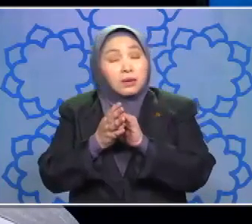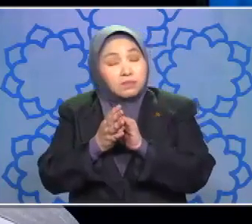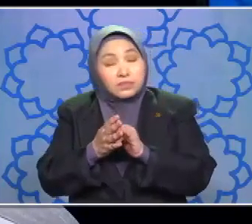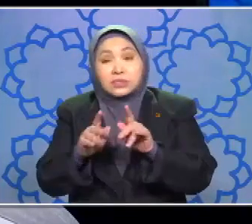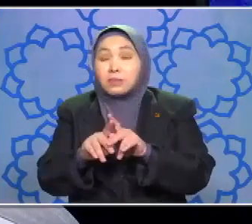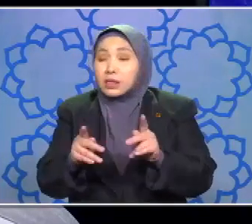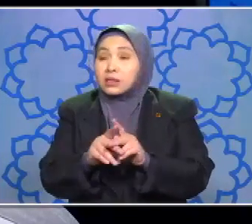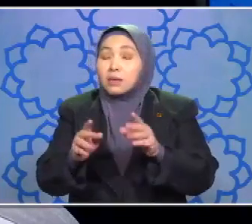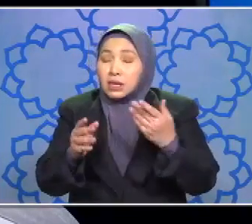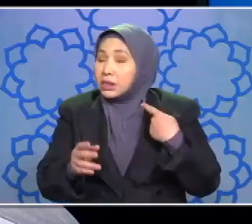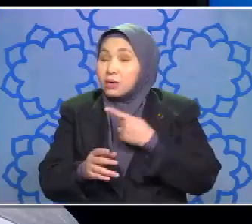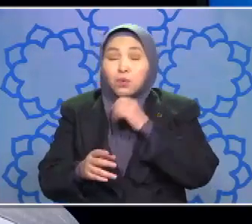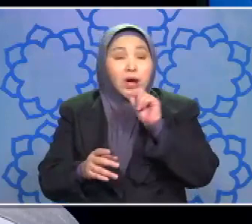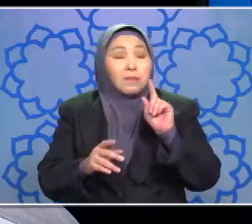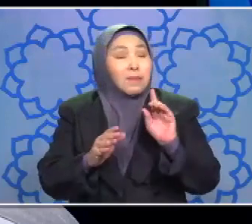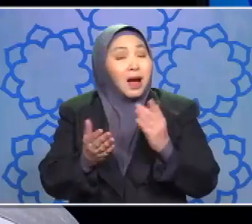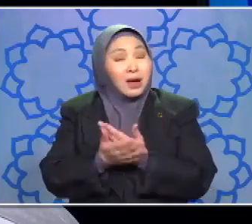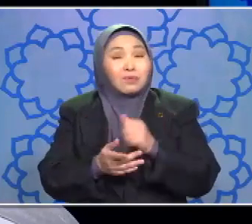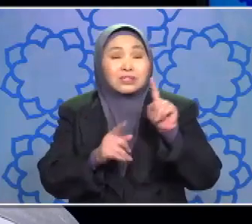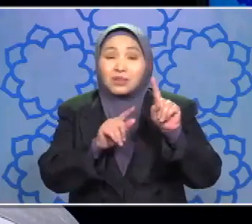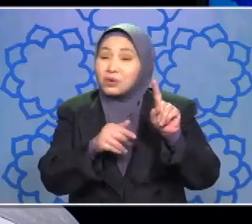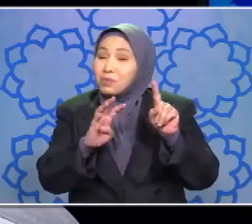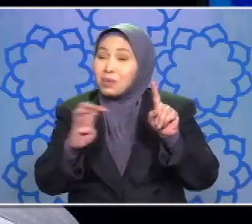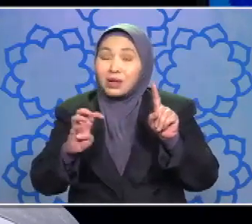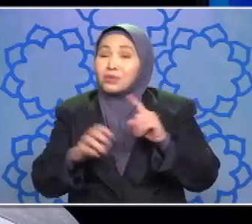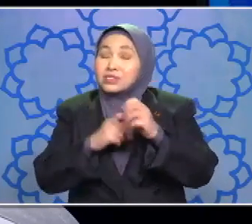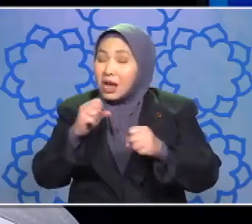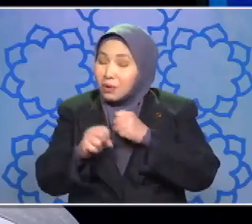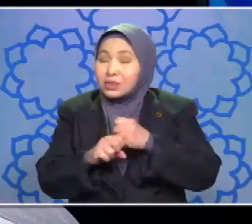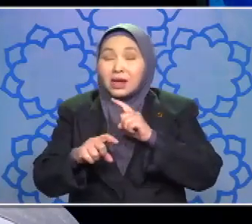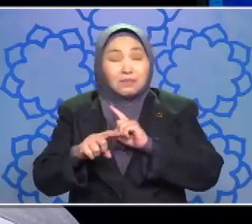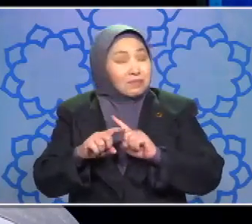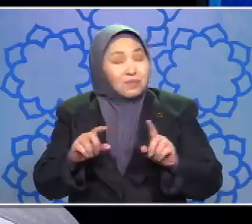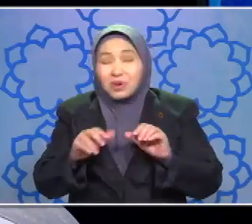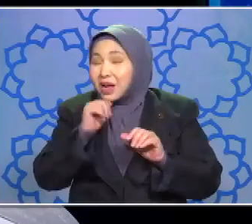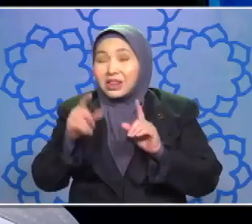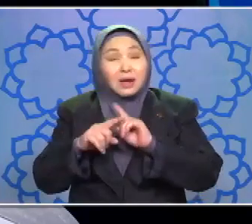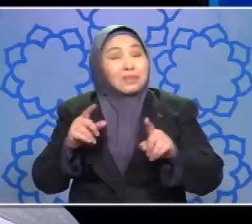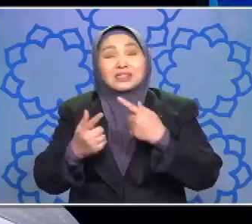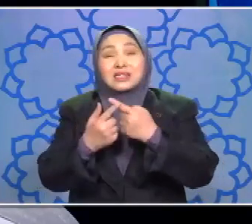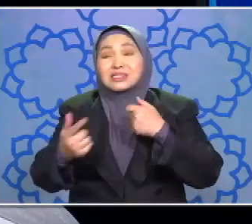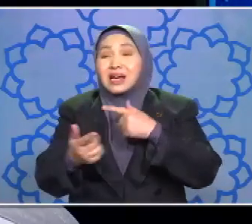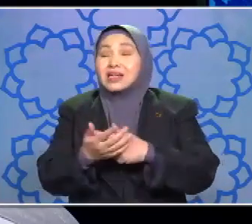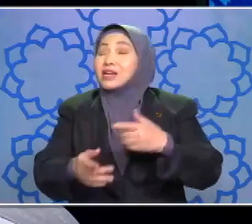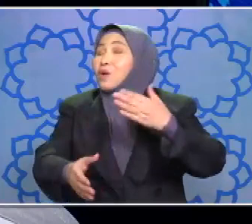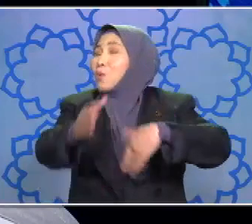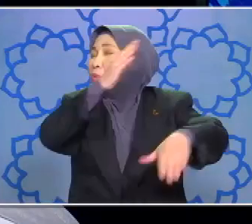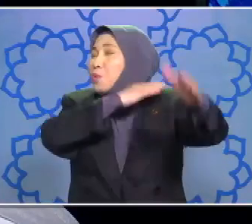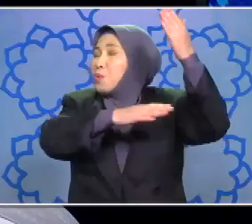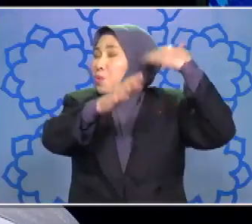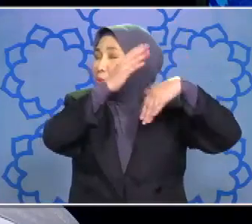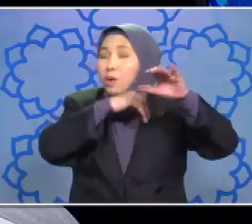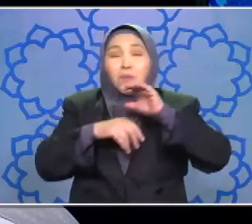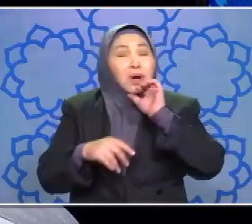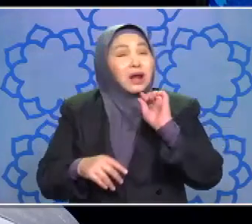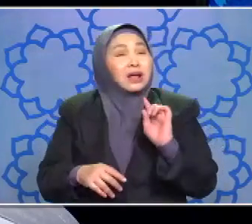baru 1400 tahun bertauhid kepada Allah, tetapi tauhid itu sejak daripada zaman dahulu. Bukan